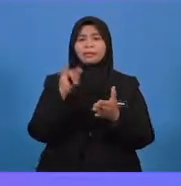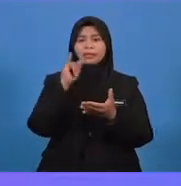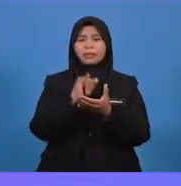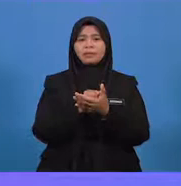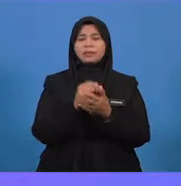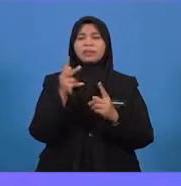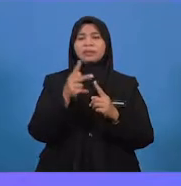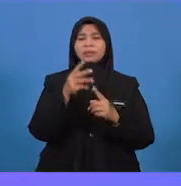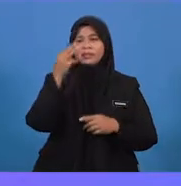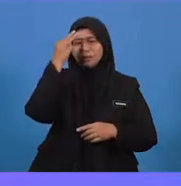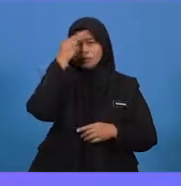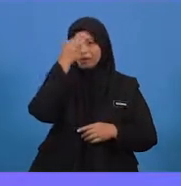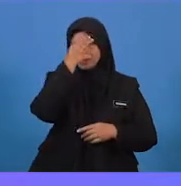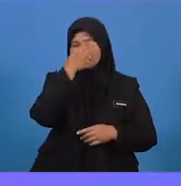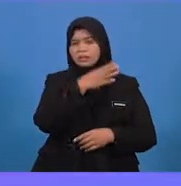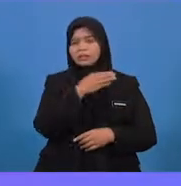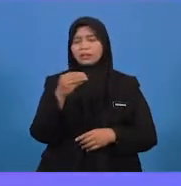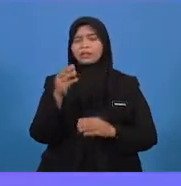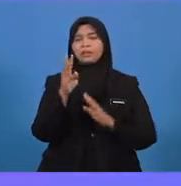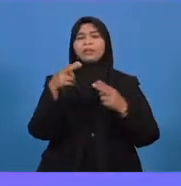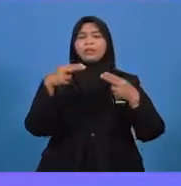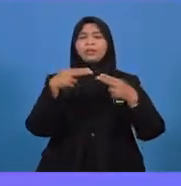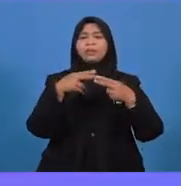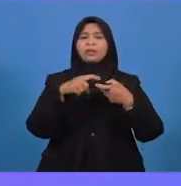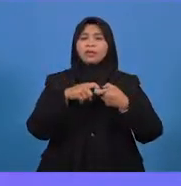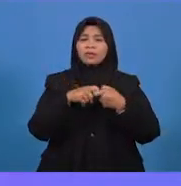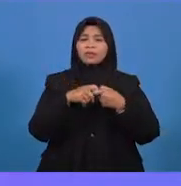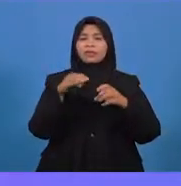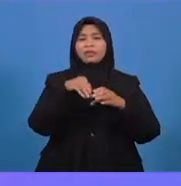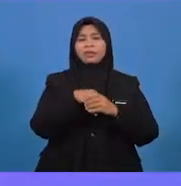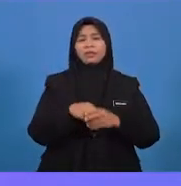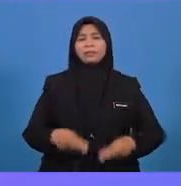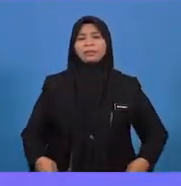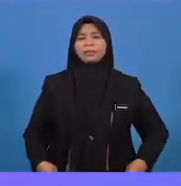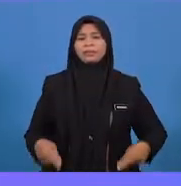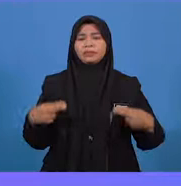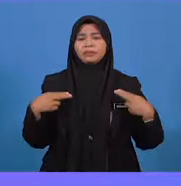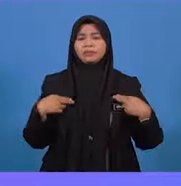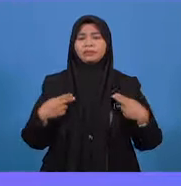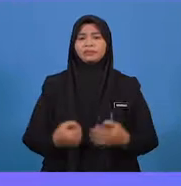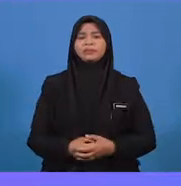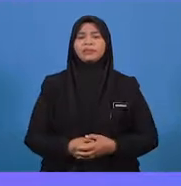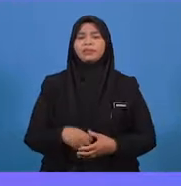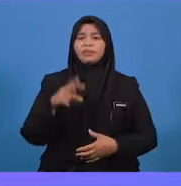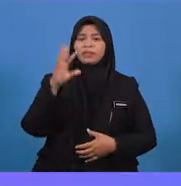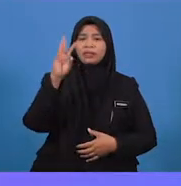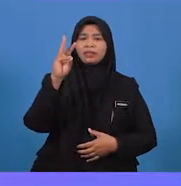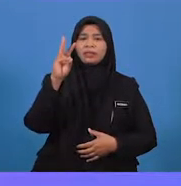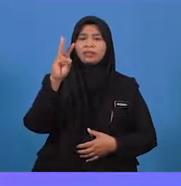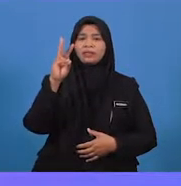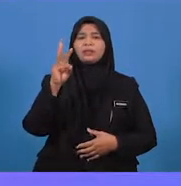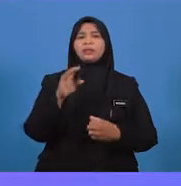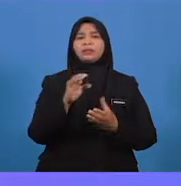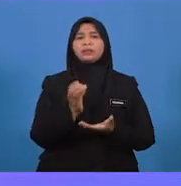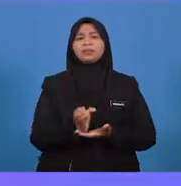beriman kepada malaikat dan menghubungkaitkannya dalam kehidupan. Dan keenam,